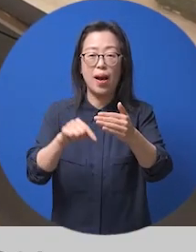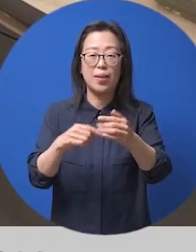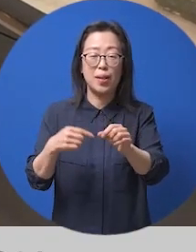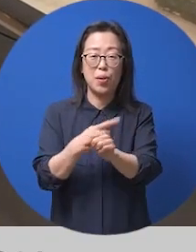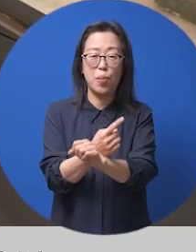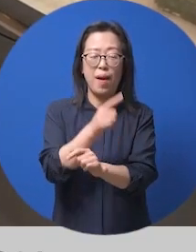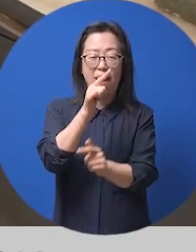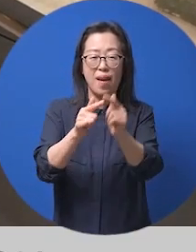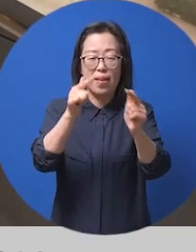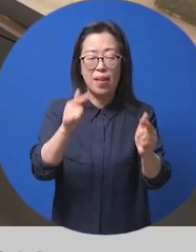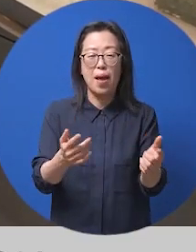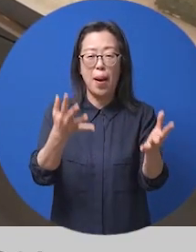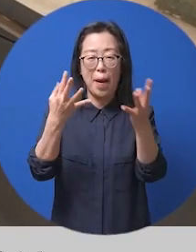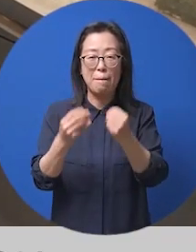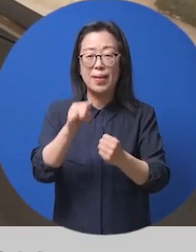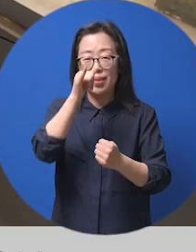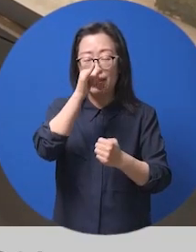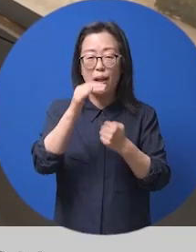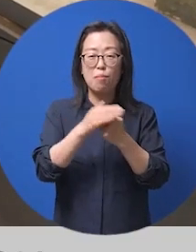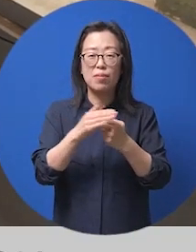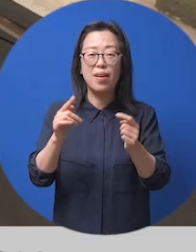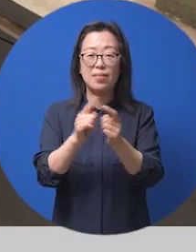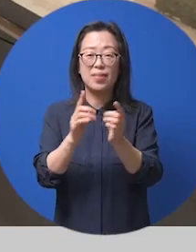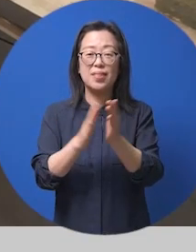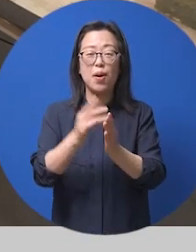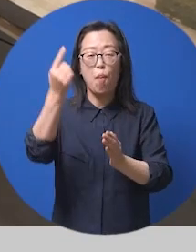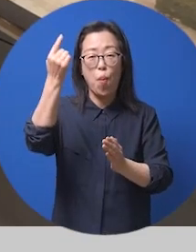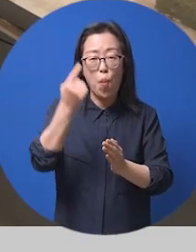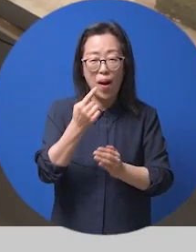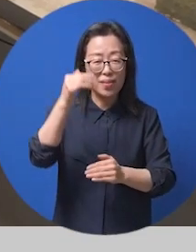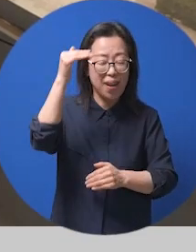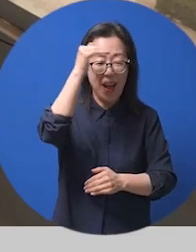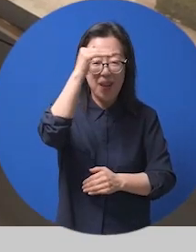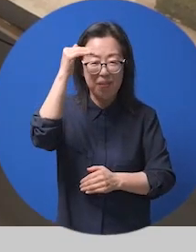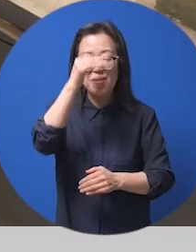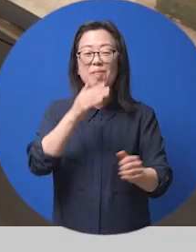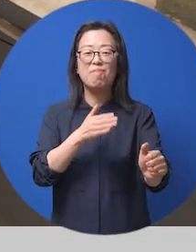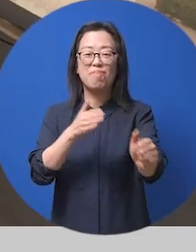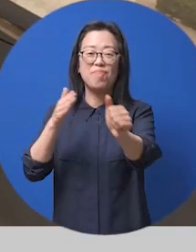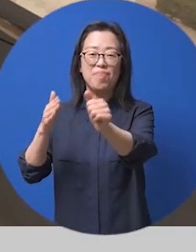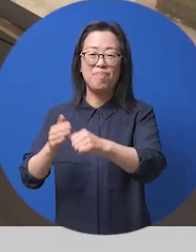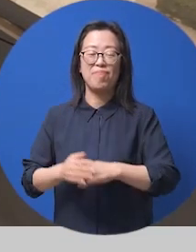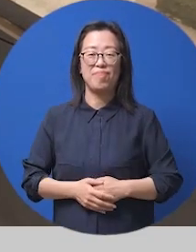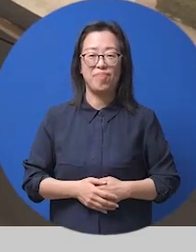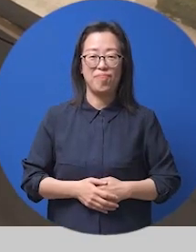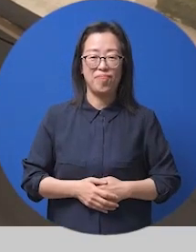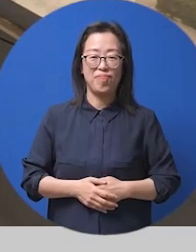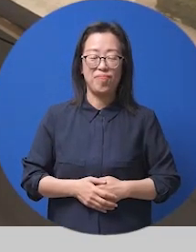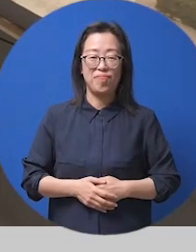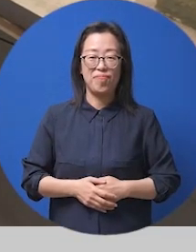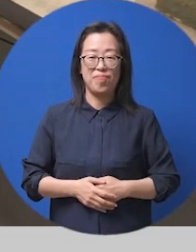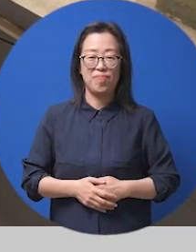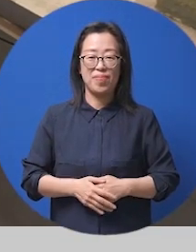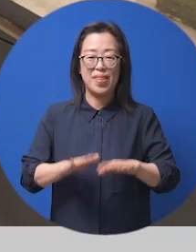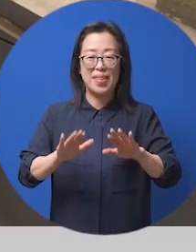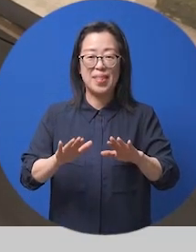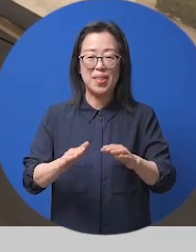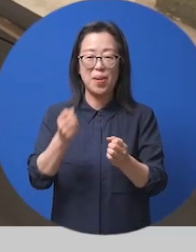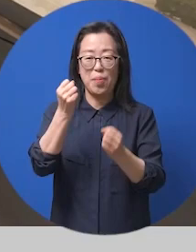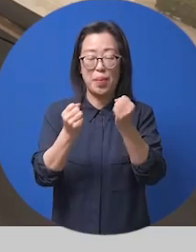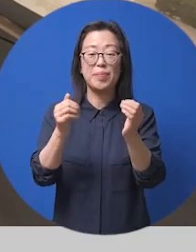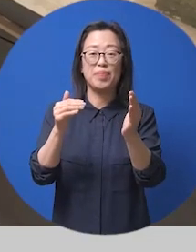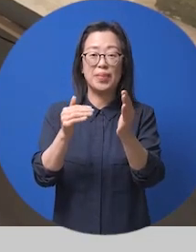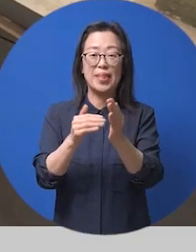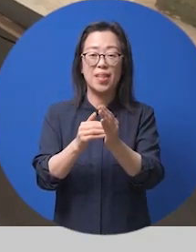것 이외에도 다양한 생물 표본들이 전시되어 있으니 방문하셔서 이 친구들을 만나보고 가셨으면 좋겠습니다. 그럼 저는